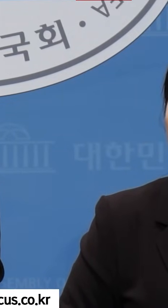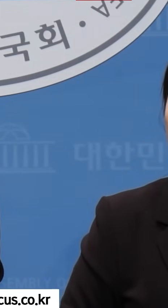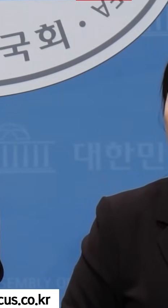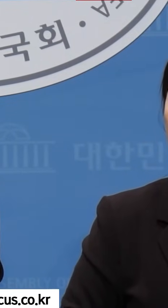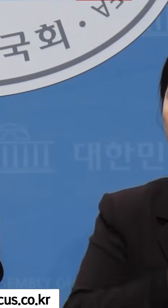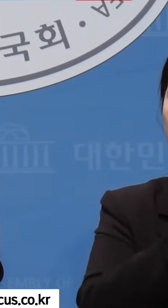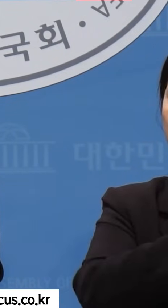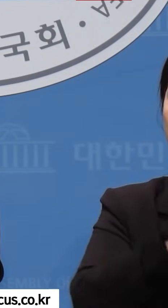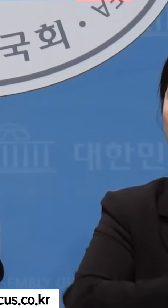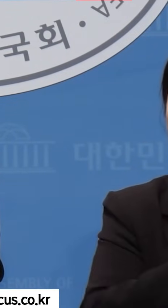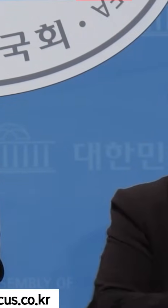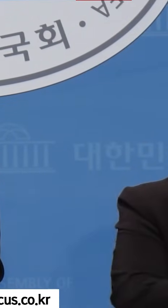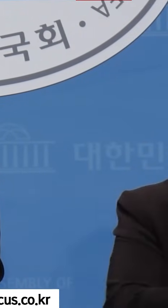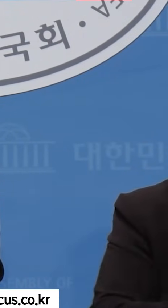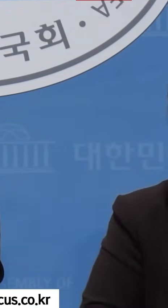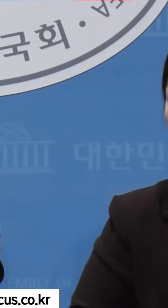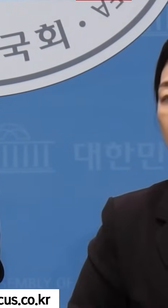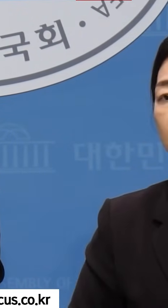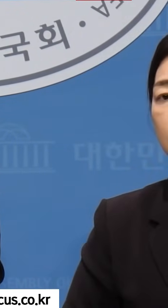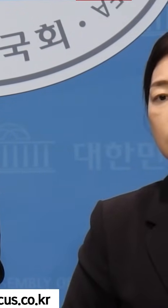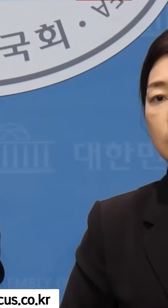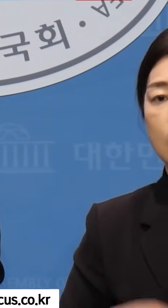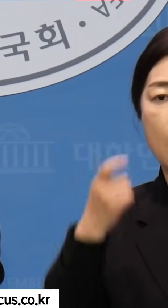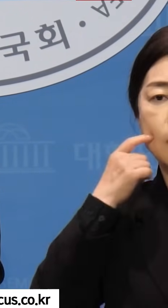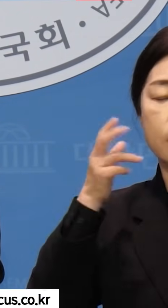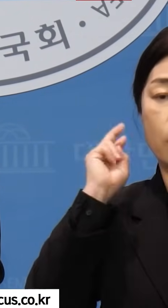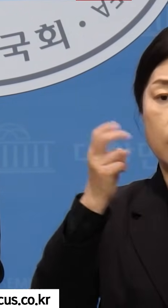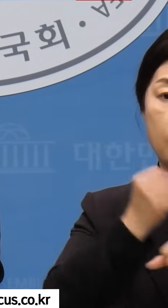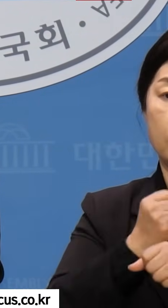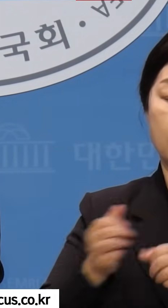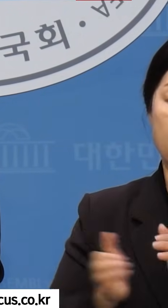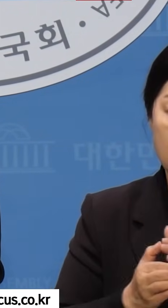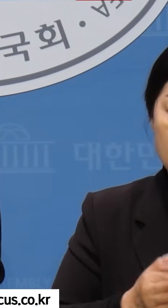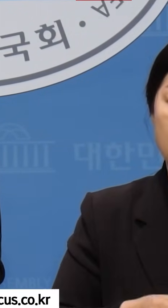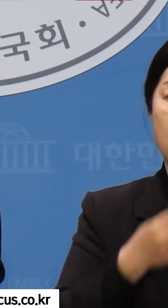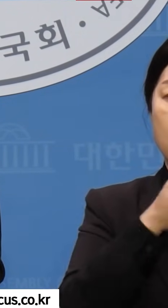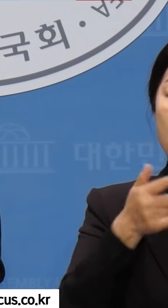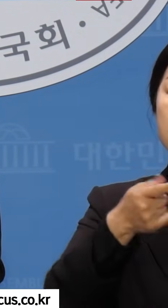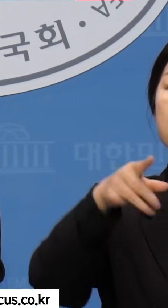피난처입니다. 페이퍼 컴퍼니를 만들어서 대장동에